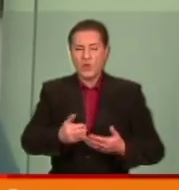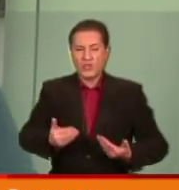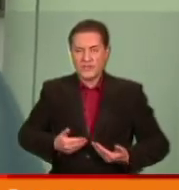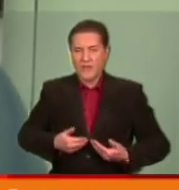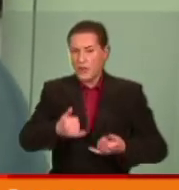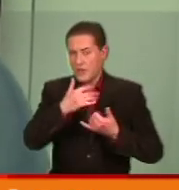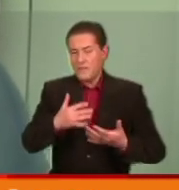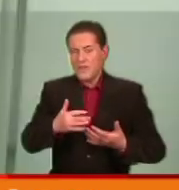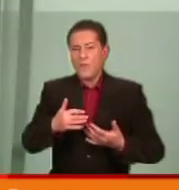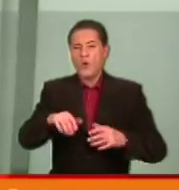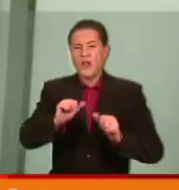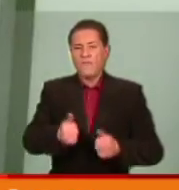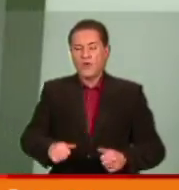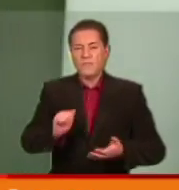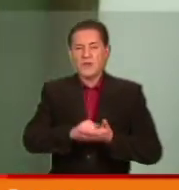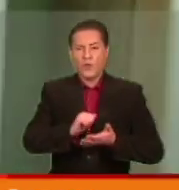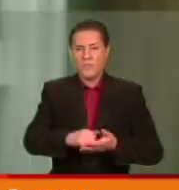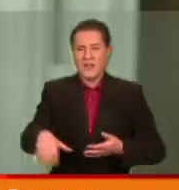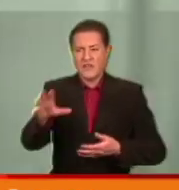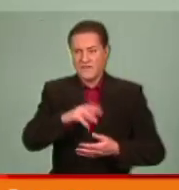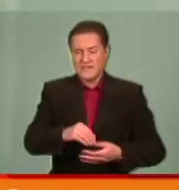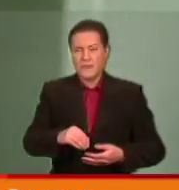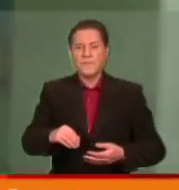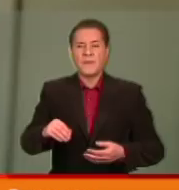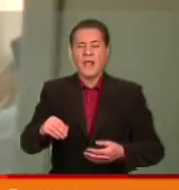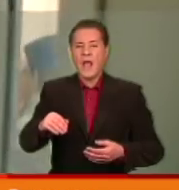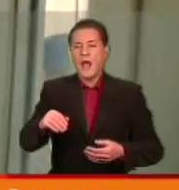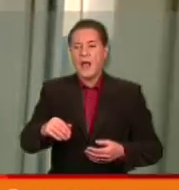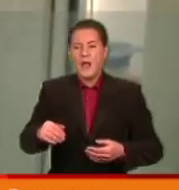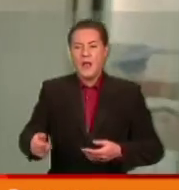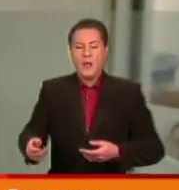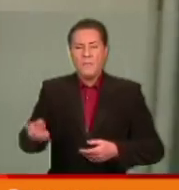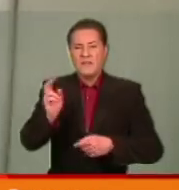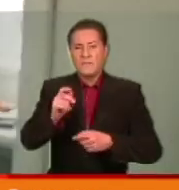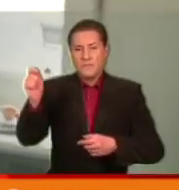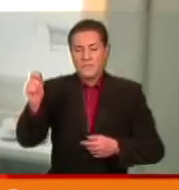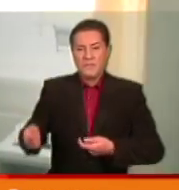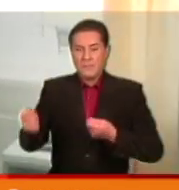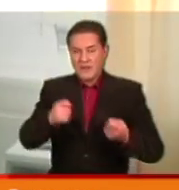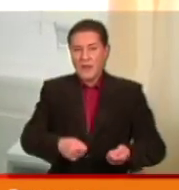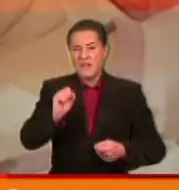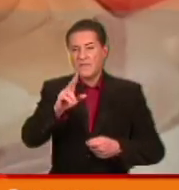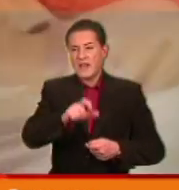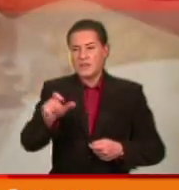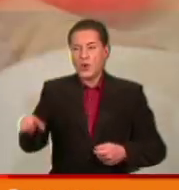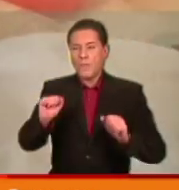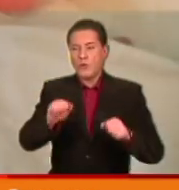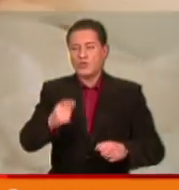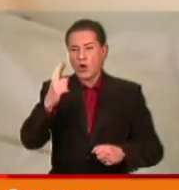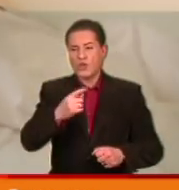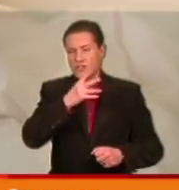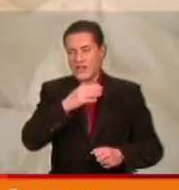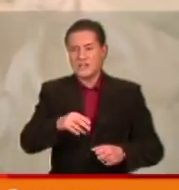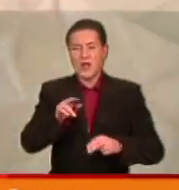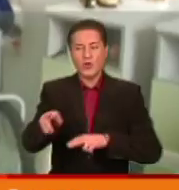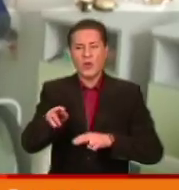документи, уходять з дистанції. За неповний рік роботи до хоспісу потрапило всього 12 людей. Хоча тут можуть одночасно доглядати